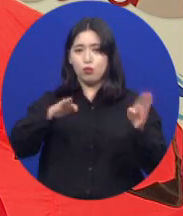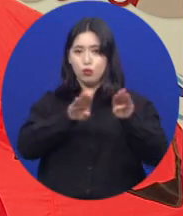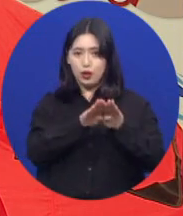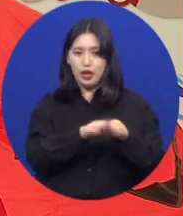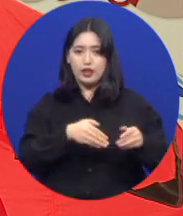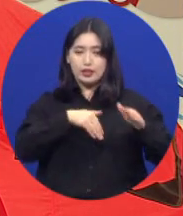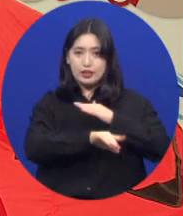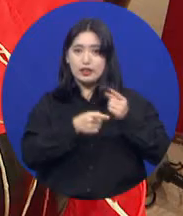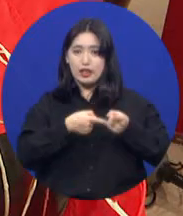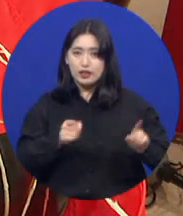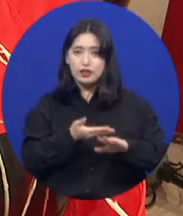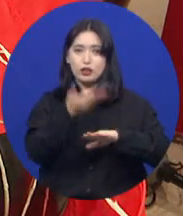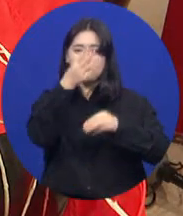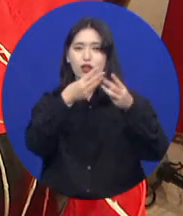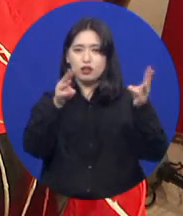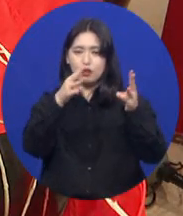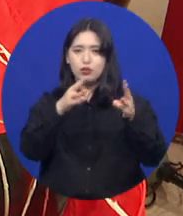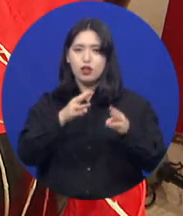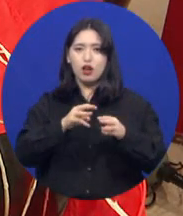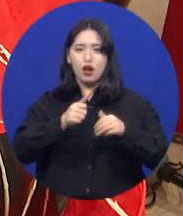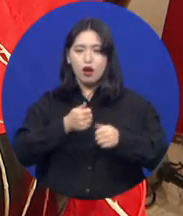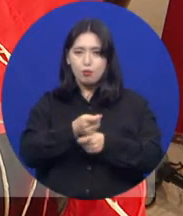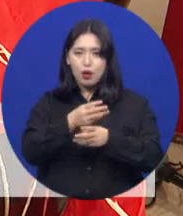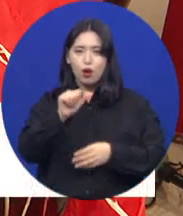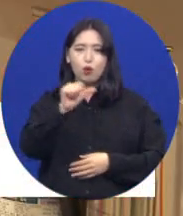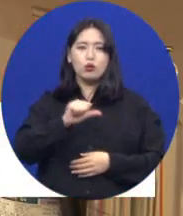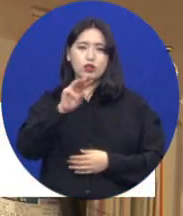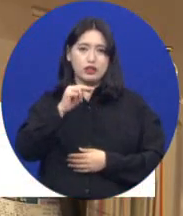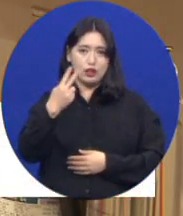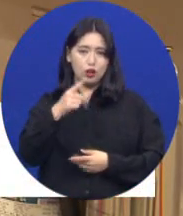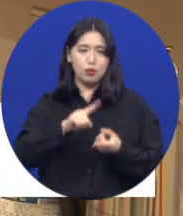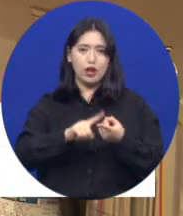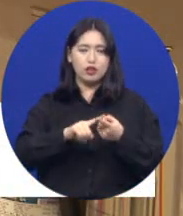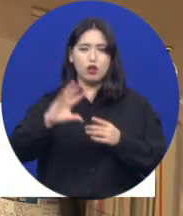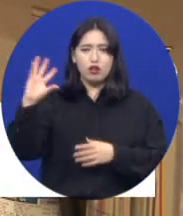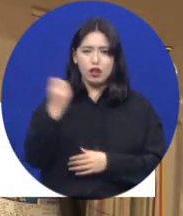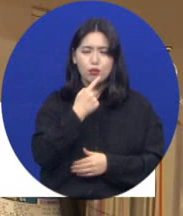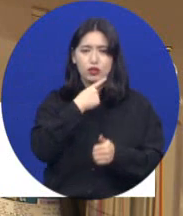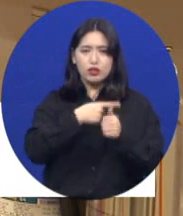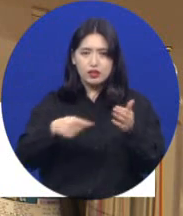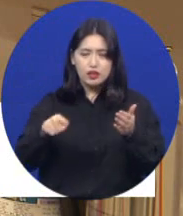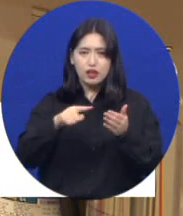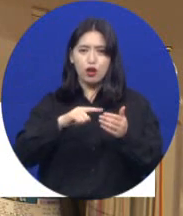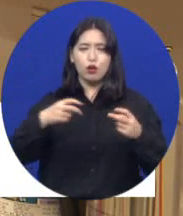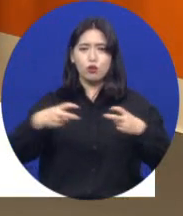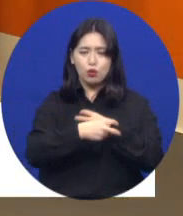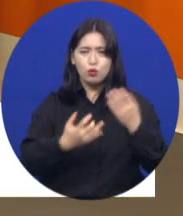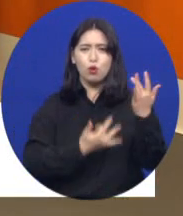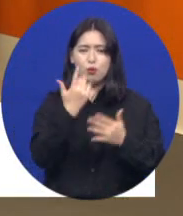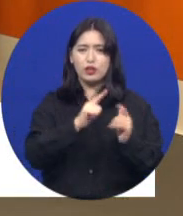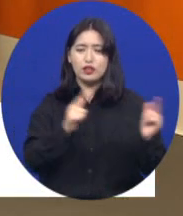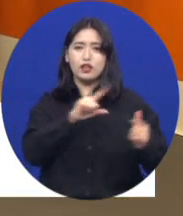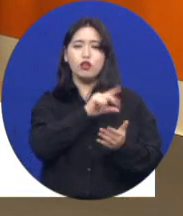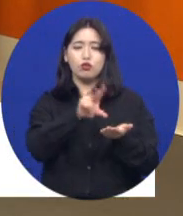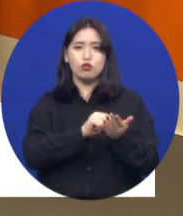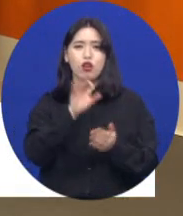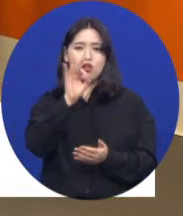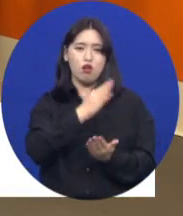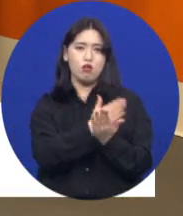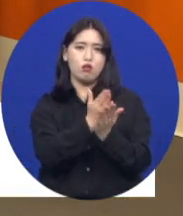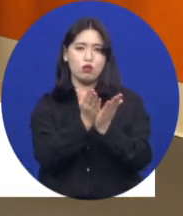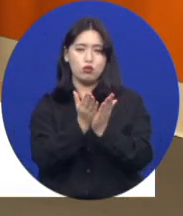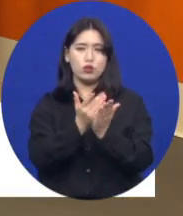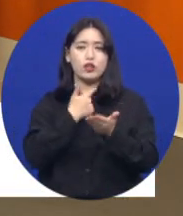1층의 지상 3층 건축면적 5천 제곱미터 규모로 태풍 등 자연 제와 교통 화재 등의 주제로 10개 체험